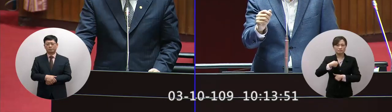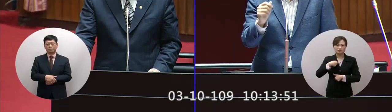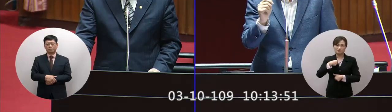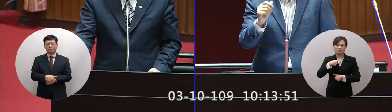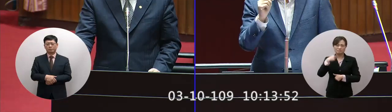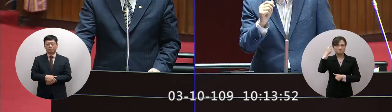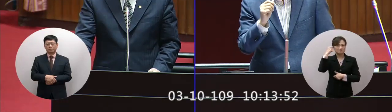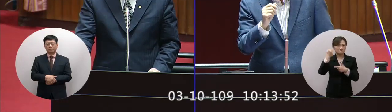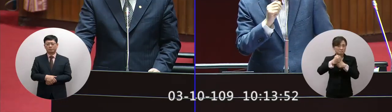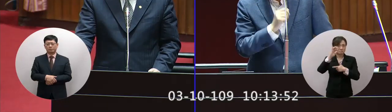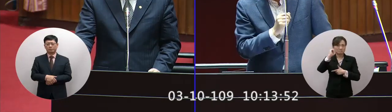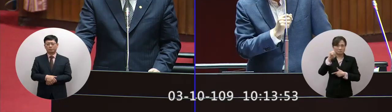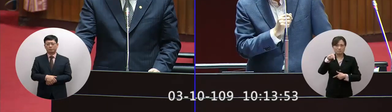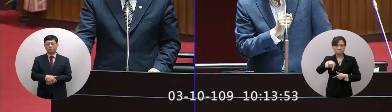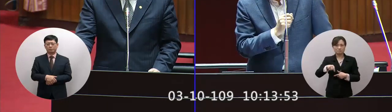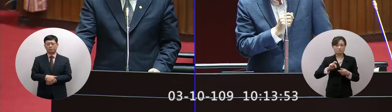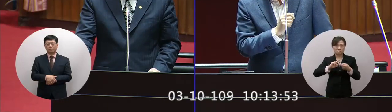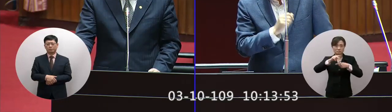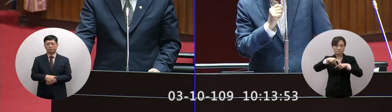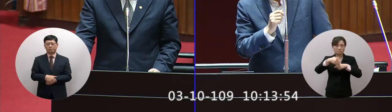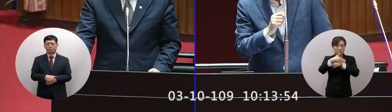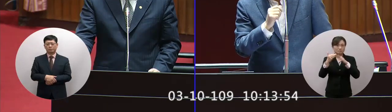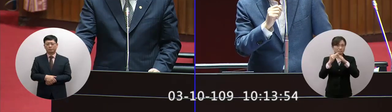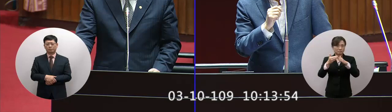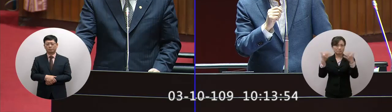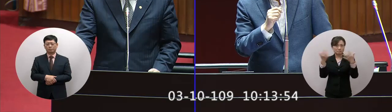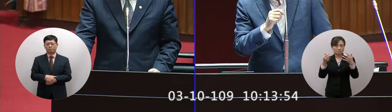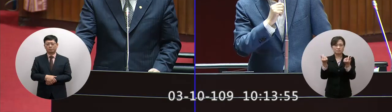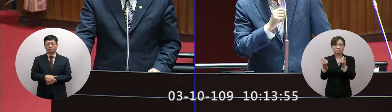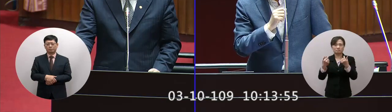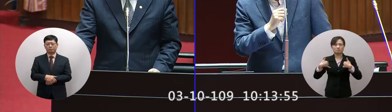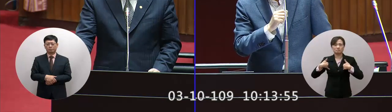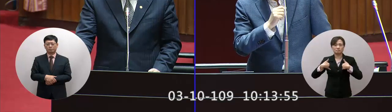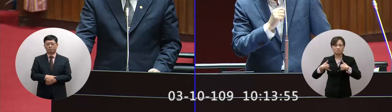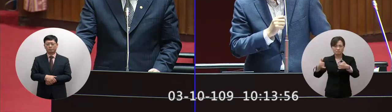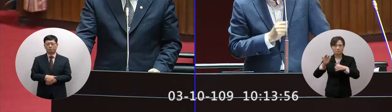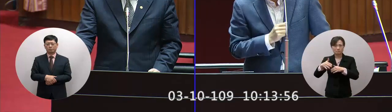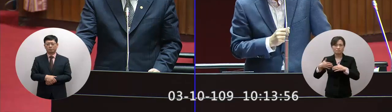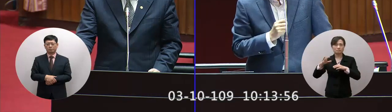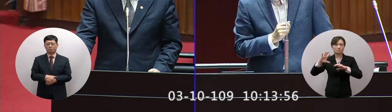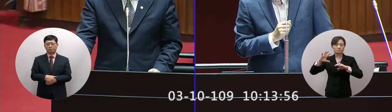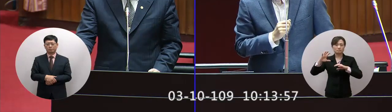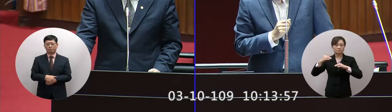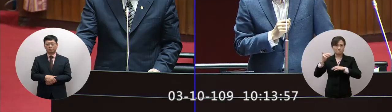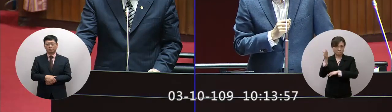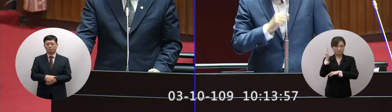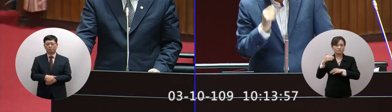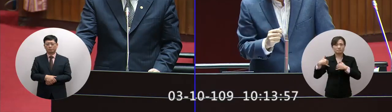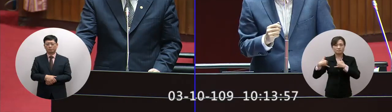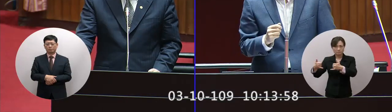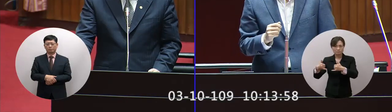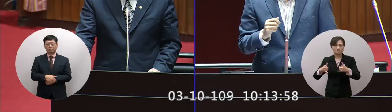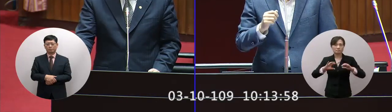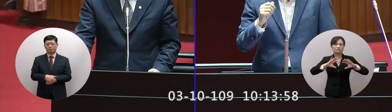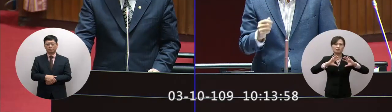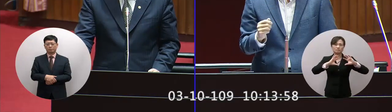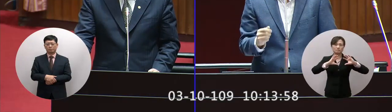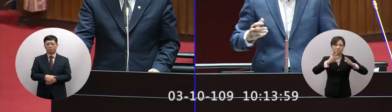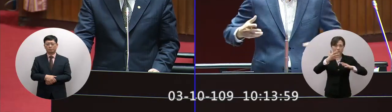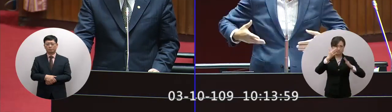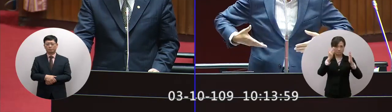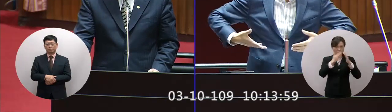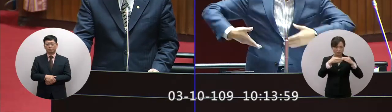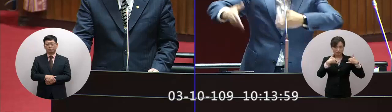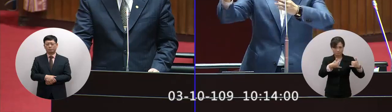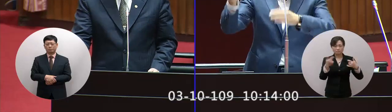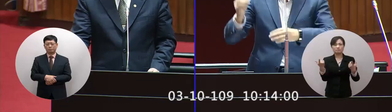下，这种跨县市的问题。就好像道路有省道有国道那个概念，你不能够任由